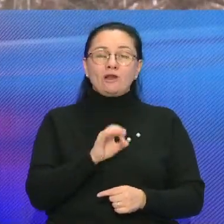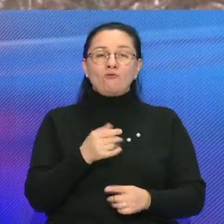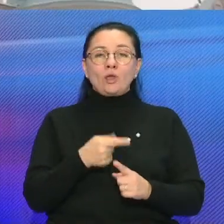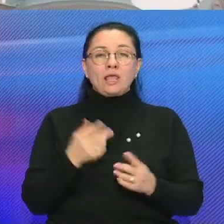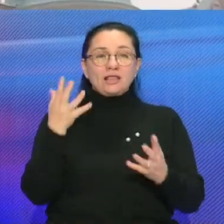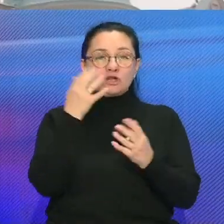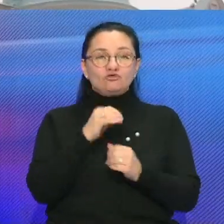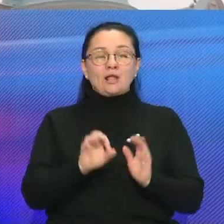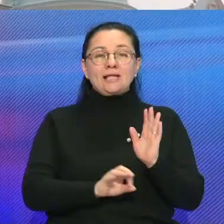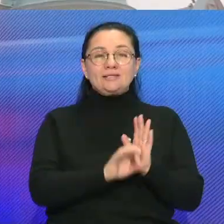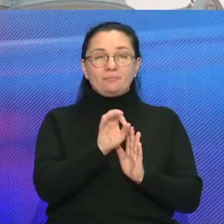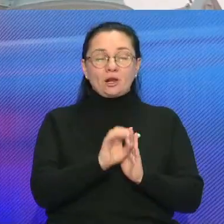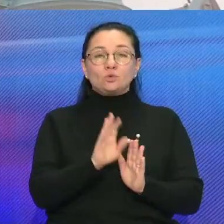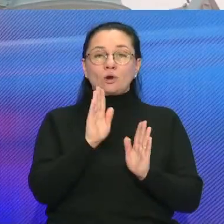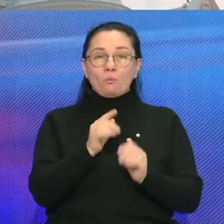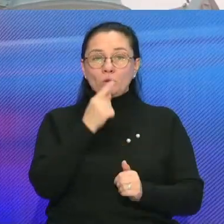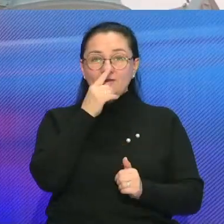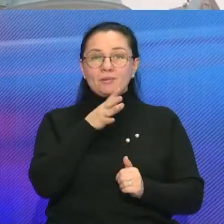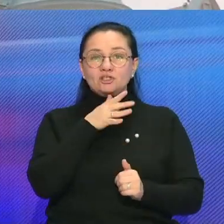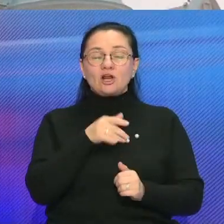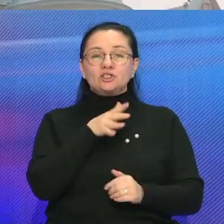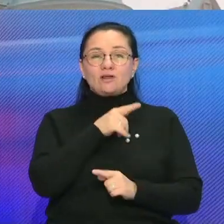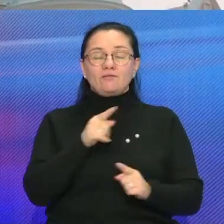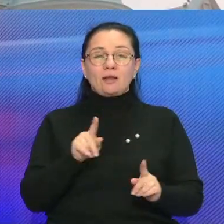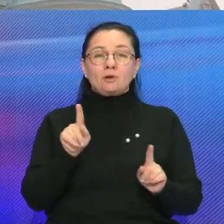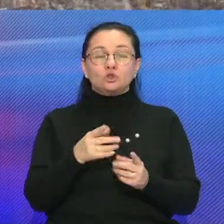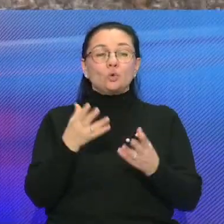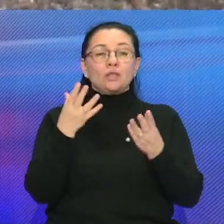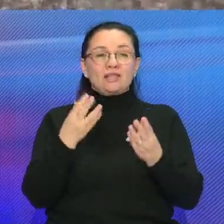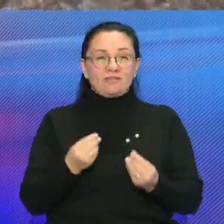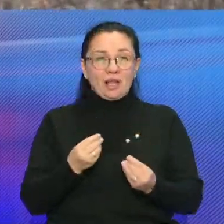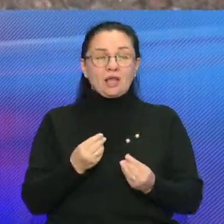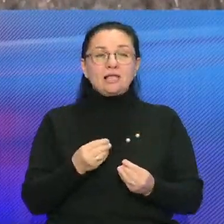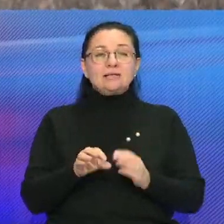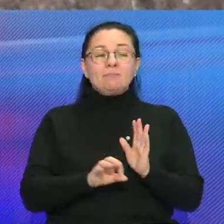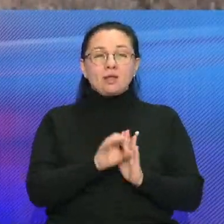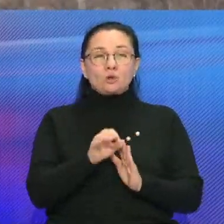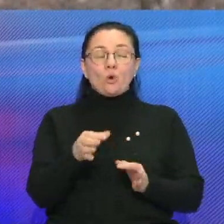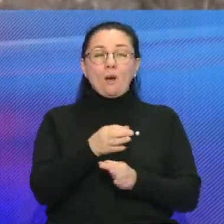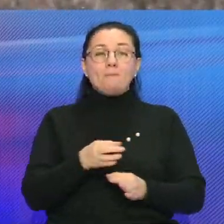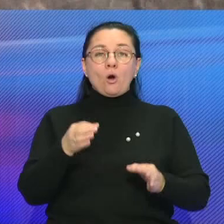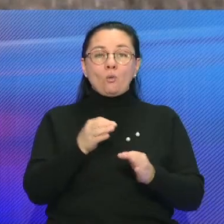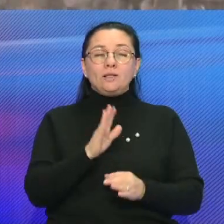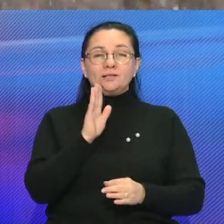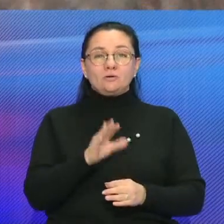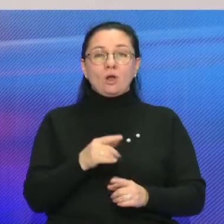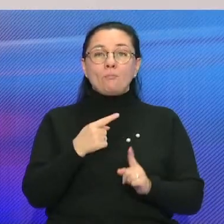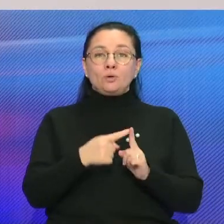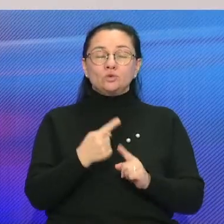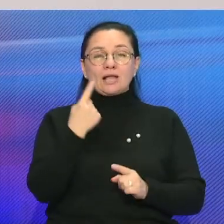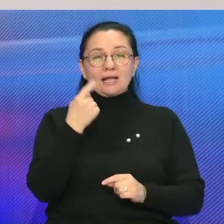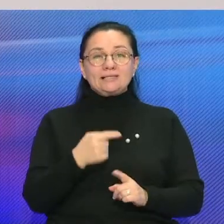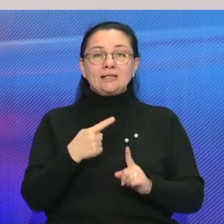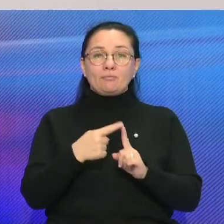температуры застанутся и в ближайший час. Что тыжится дённых, то до конца тыдня по в области яны будут вагаться от плюс одного до